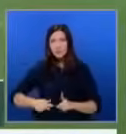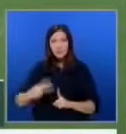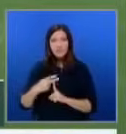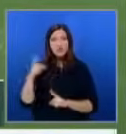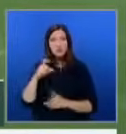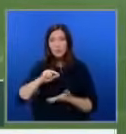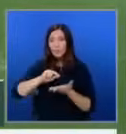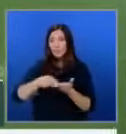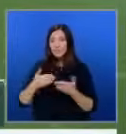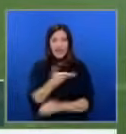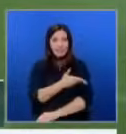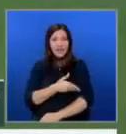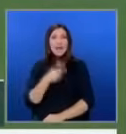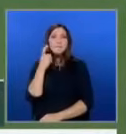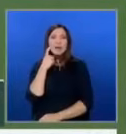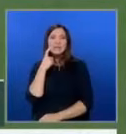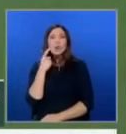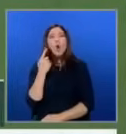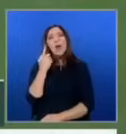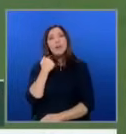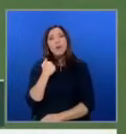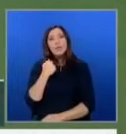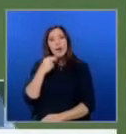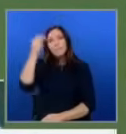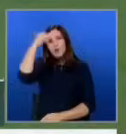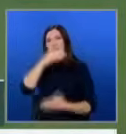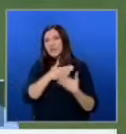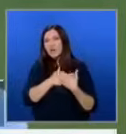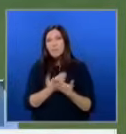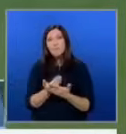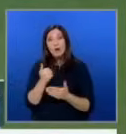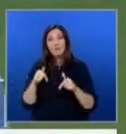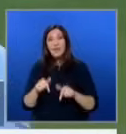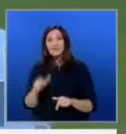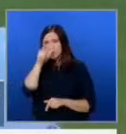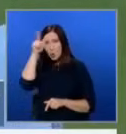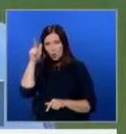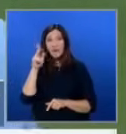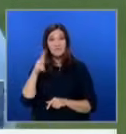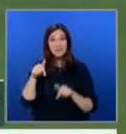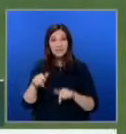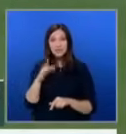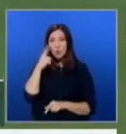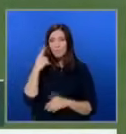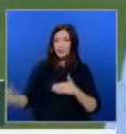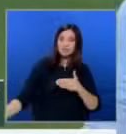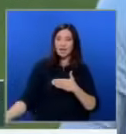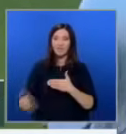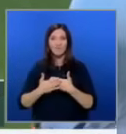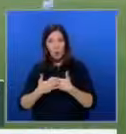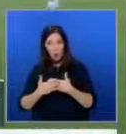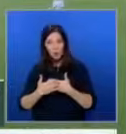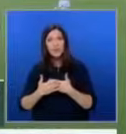подписа и тениска на Барселона на млад български привърженик по-рано днес в Мюнхен. Иначе Франция днес ще опита да затвори вратата